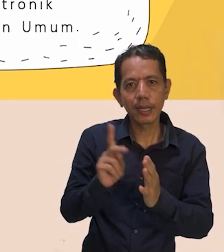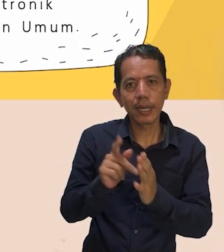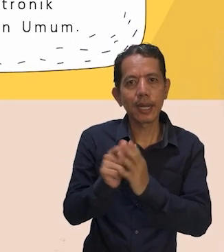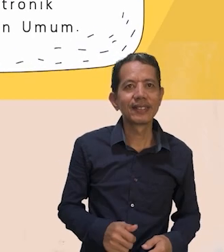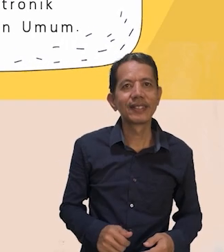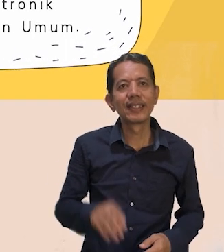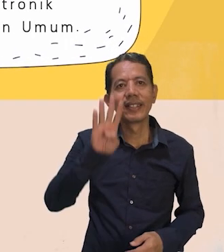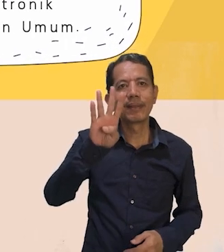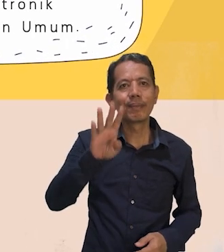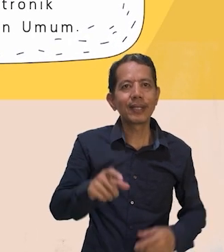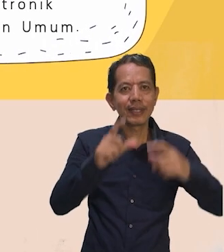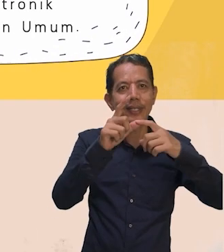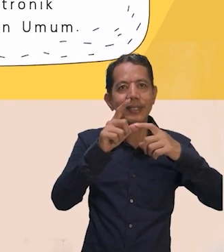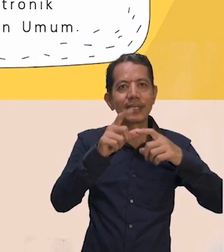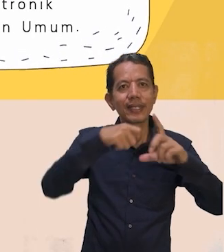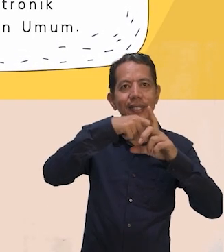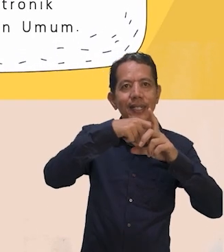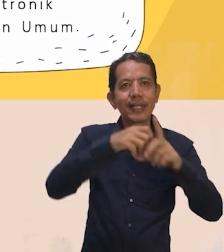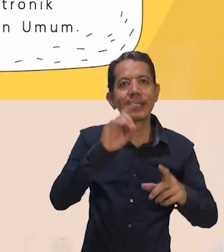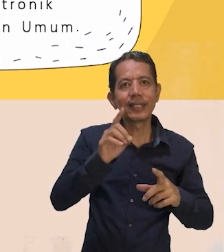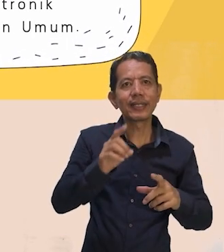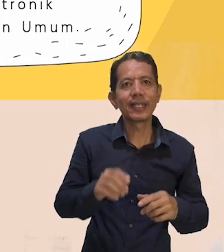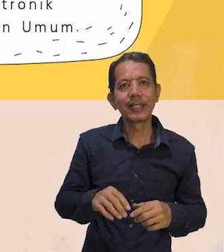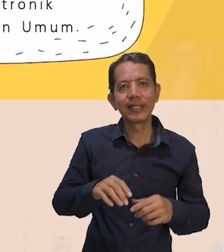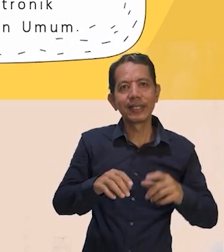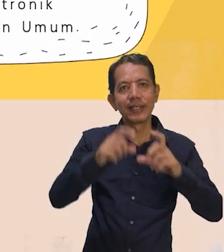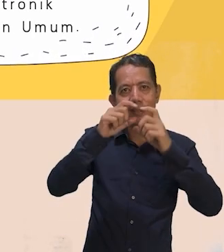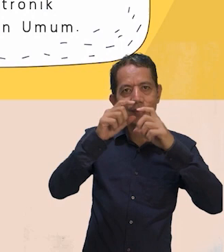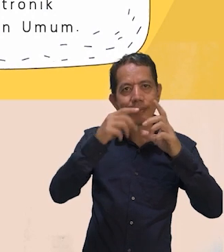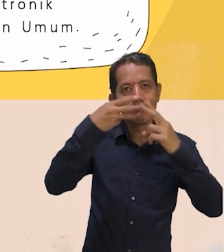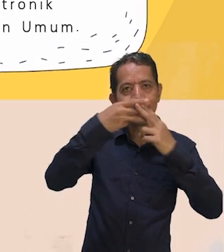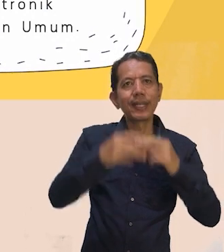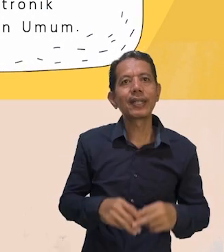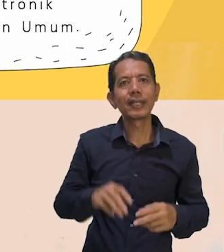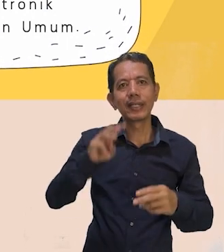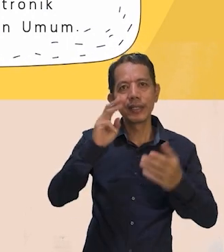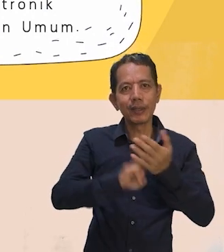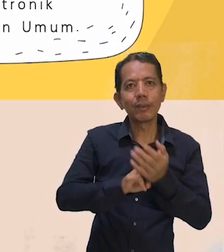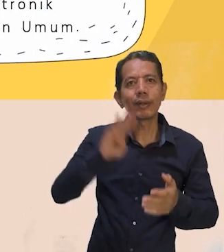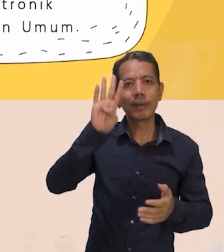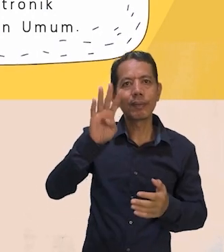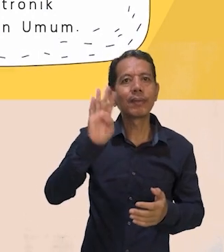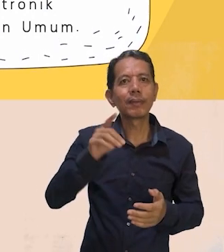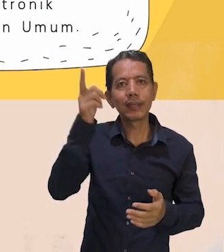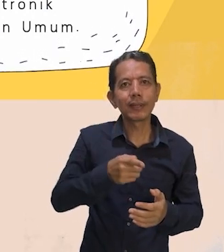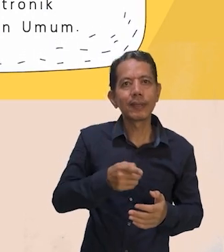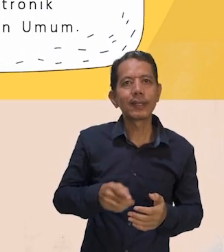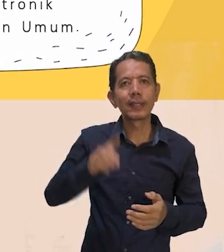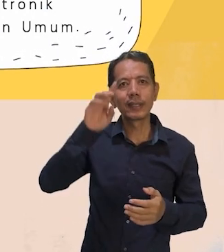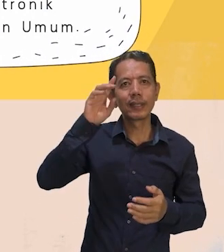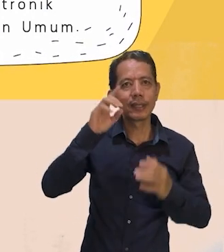4. Surat Keputusan Dirjen Badan Peradilan Umum Nomor